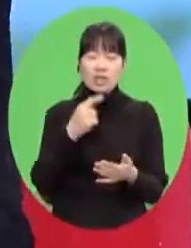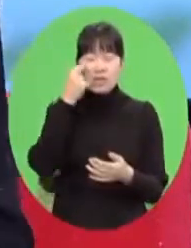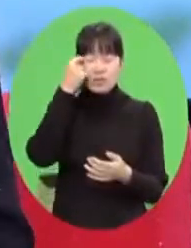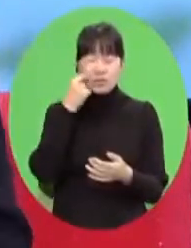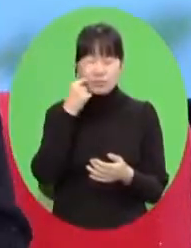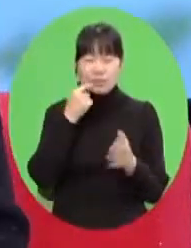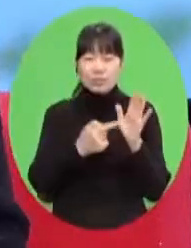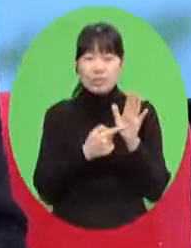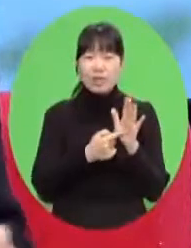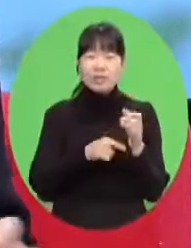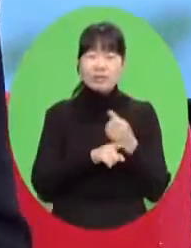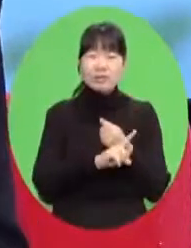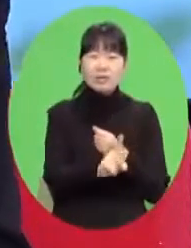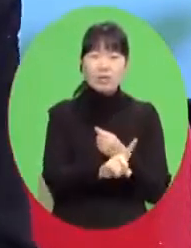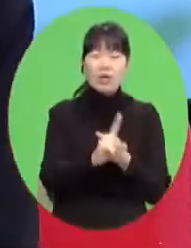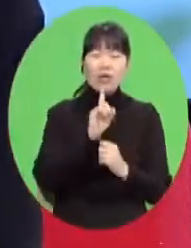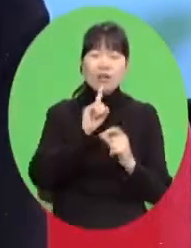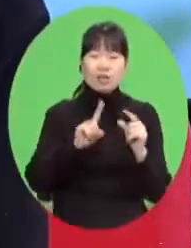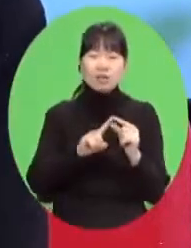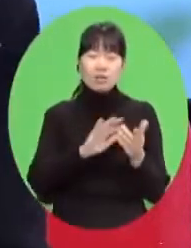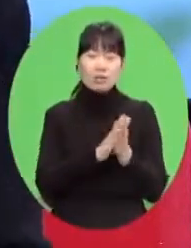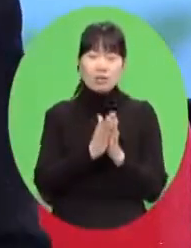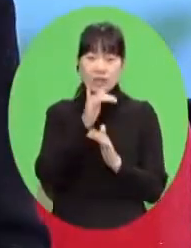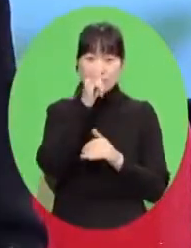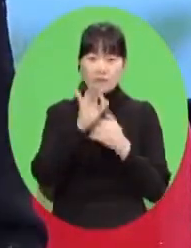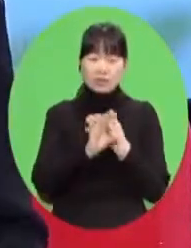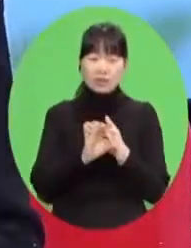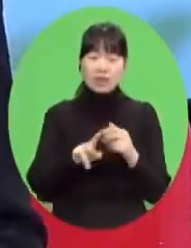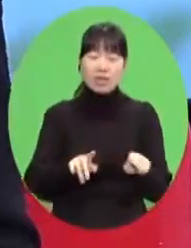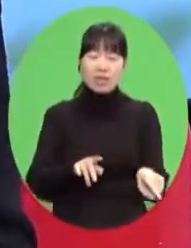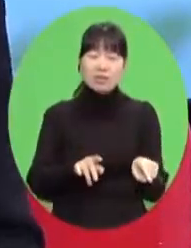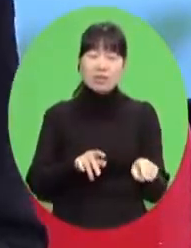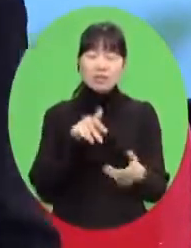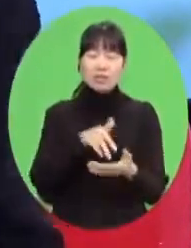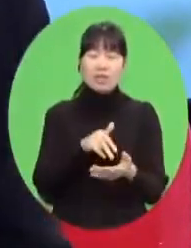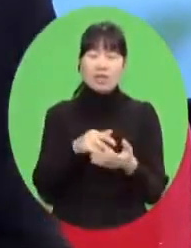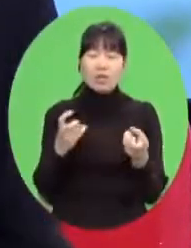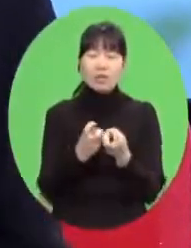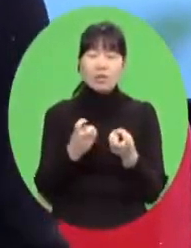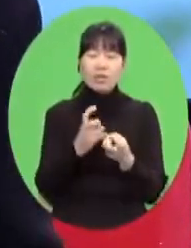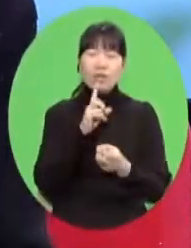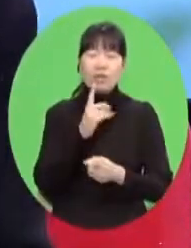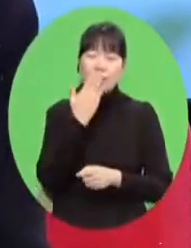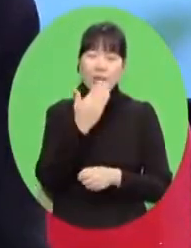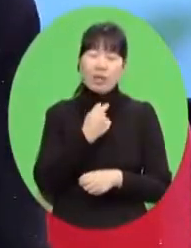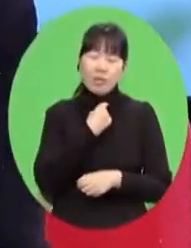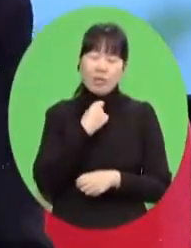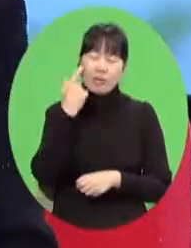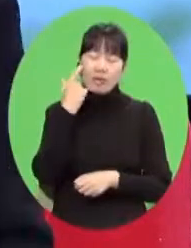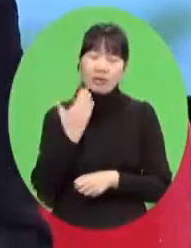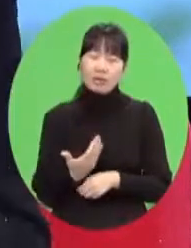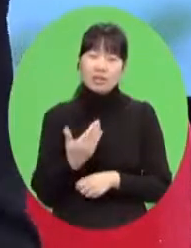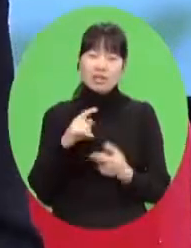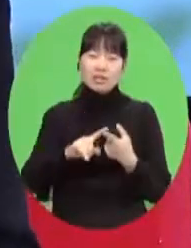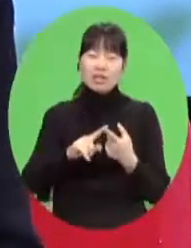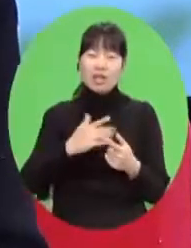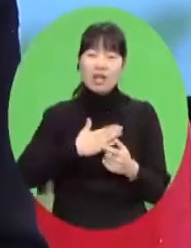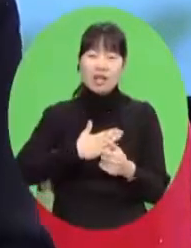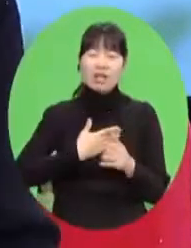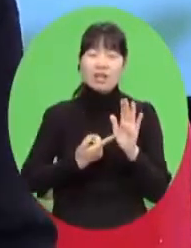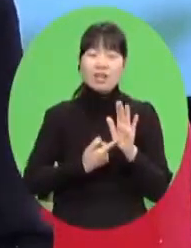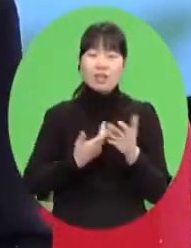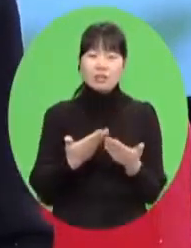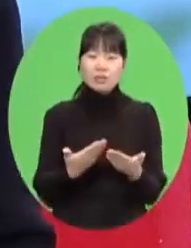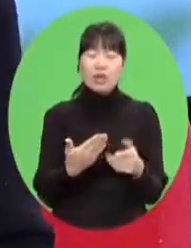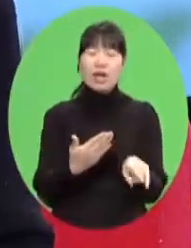눈물이 표현하는 게 뭔가 저거를 언어로 변환시킨다. 면 쟤는 저 상황에서 어떻게 말을 하고 싶은 건가 그거를